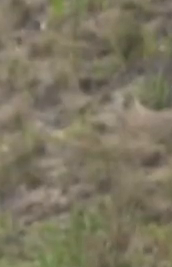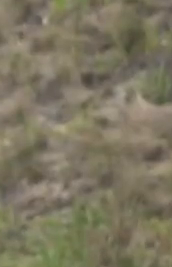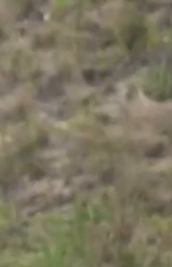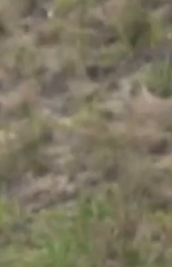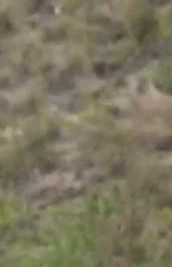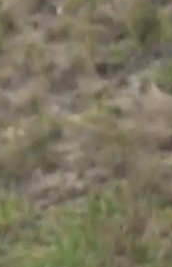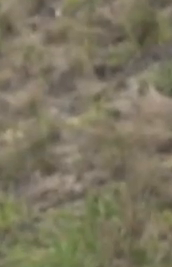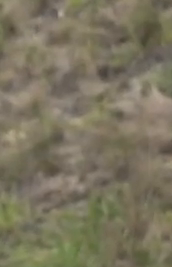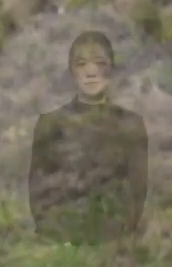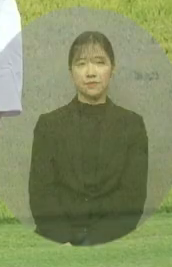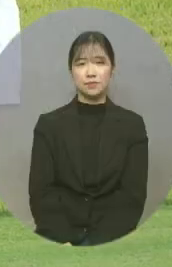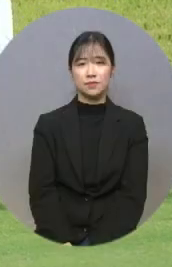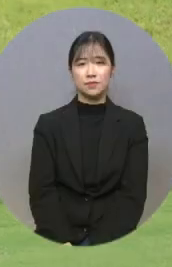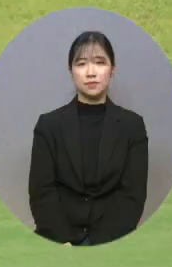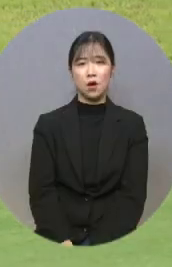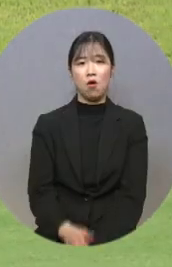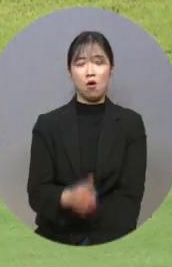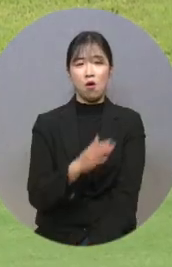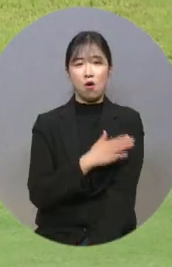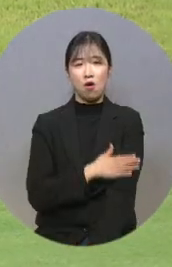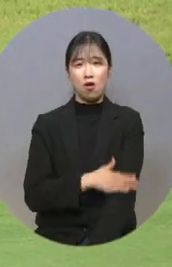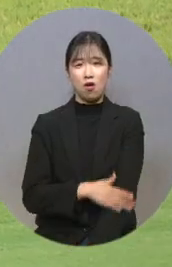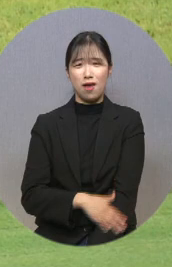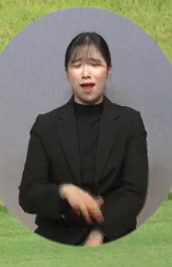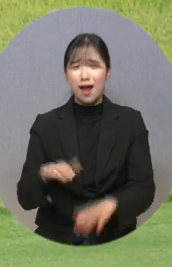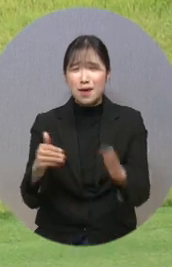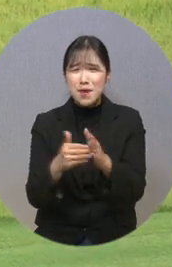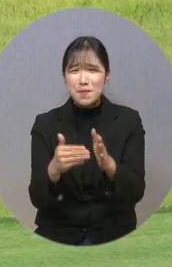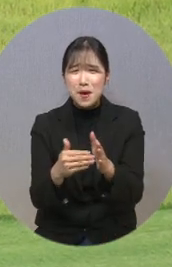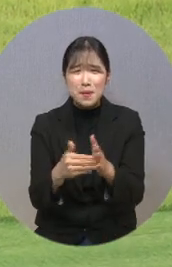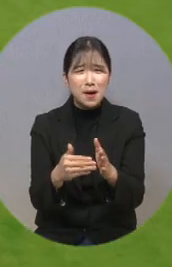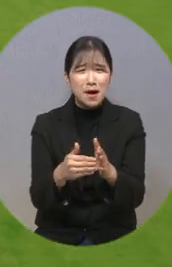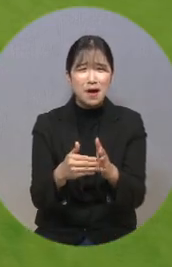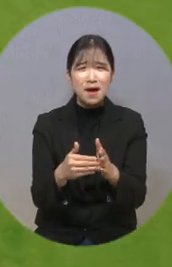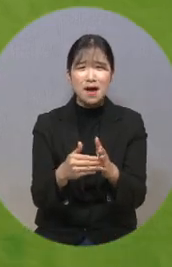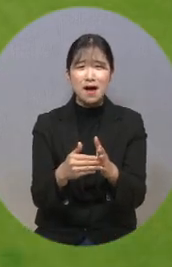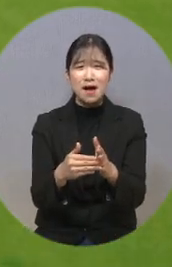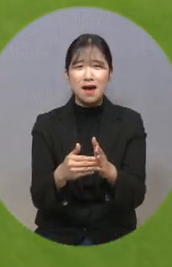와, 샷. 아, 멈춰놔요!